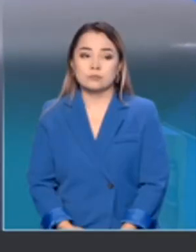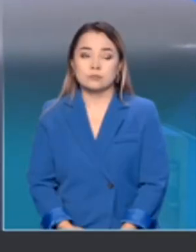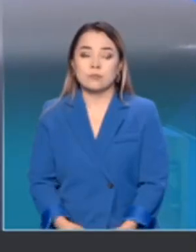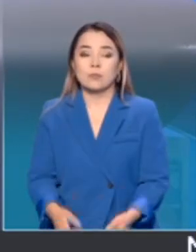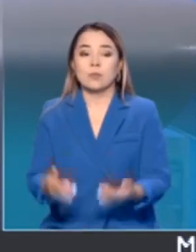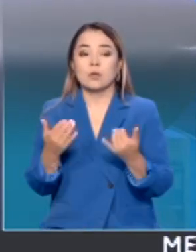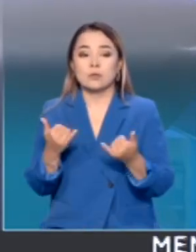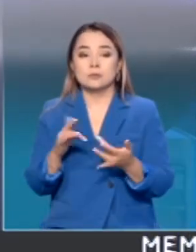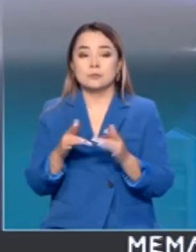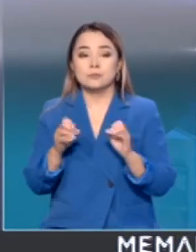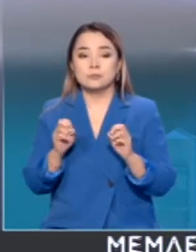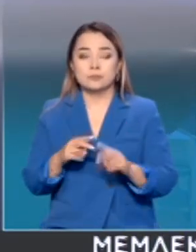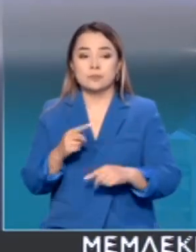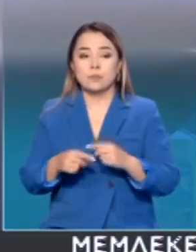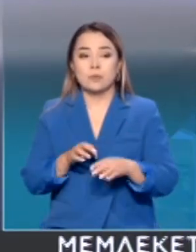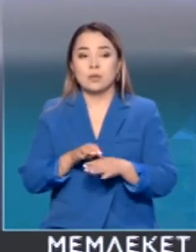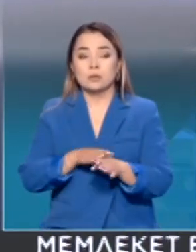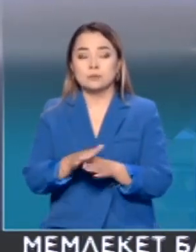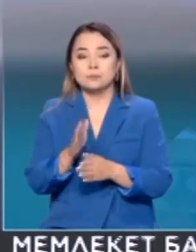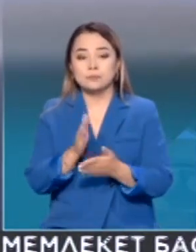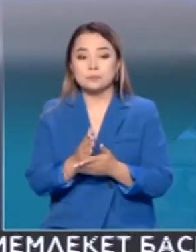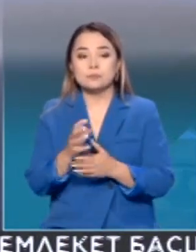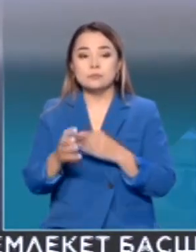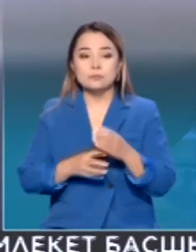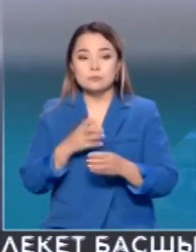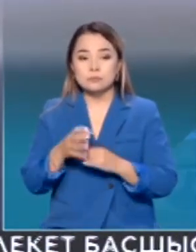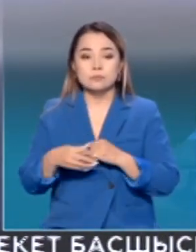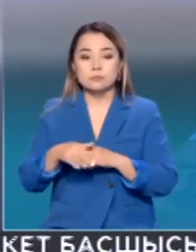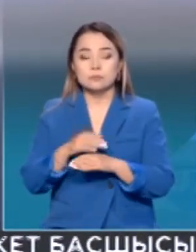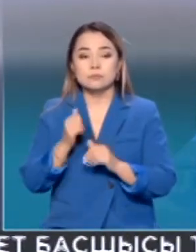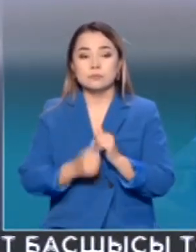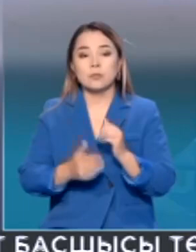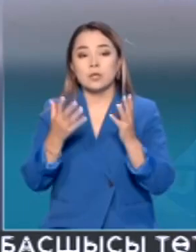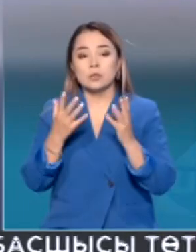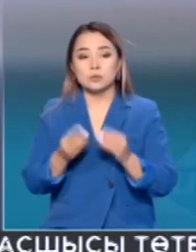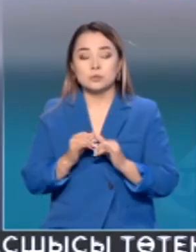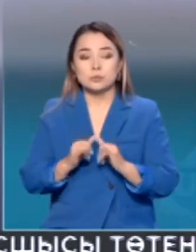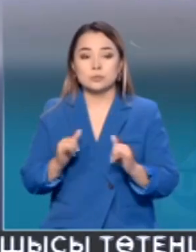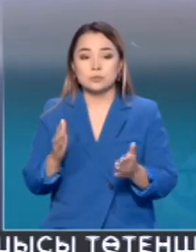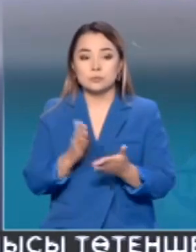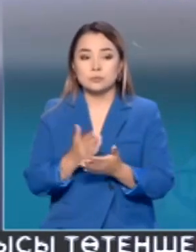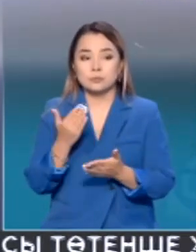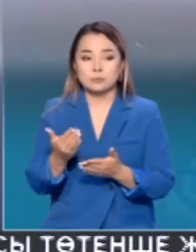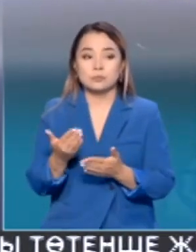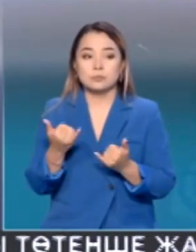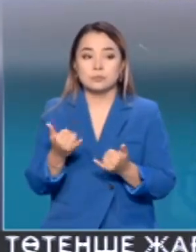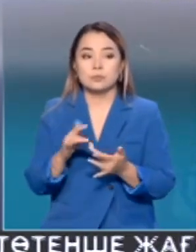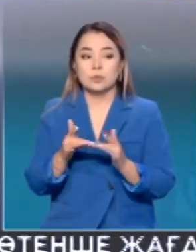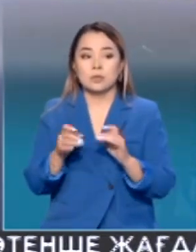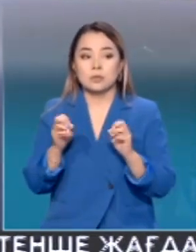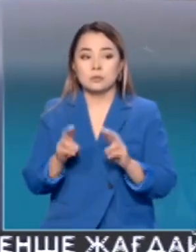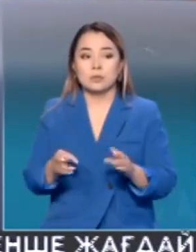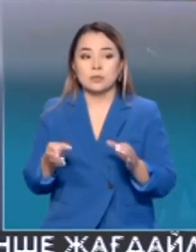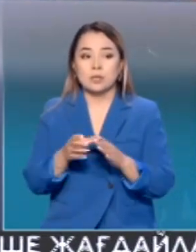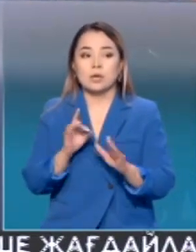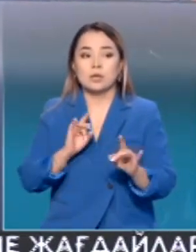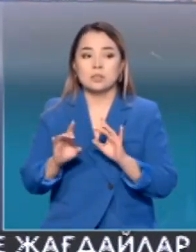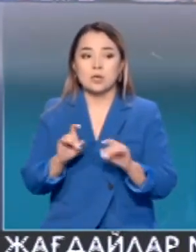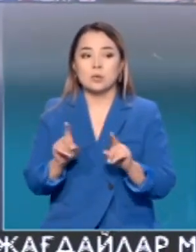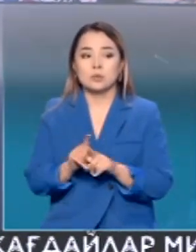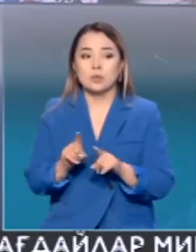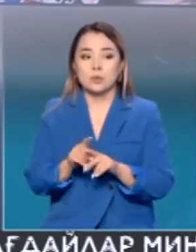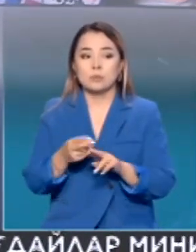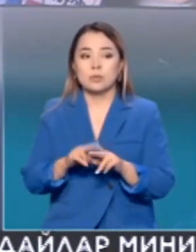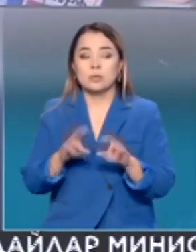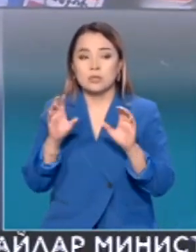Я қазір әлеуметтік желінің дәуірі жүріп тұр. Виртуалды әлемнің көкжиегі күннен күнге кеңейіп келеді. Онлайн платформалар және онлайн жарнама туралы заң